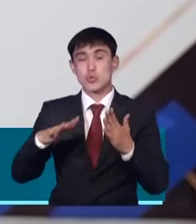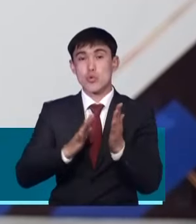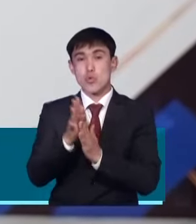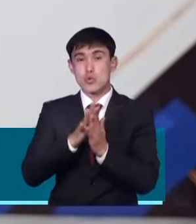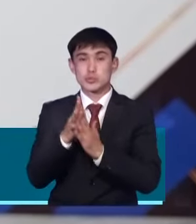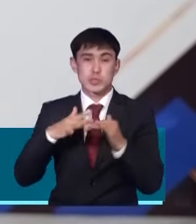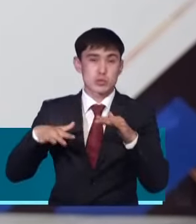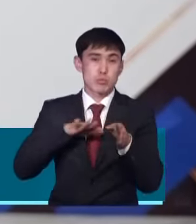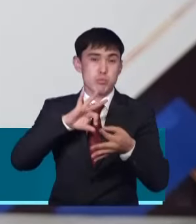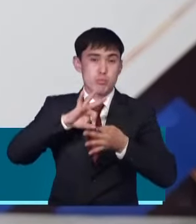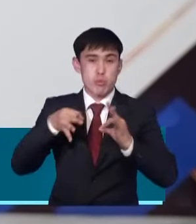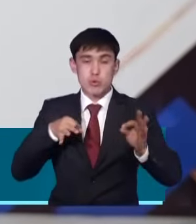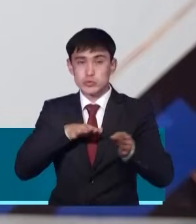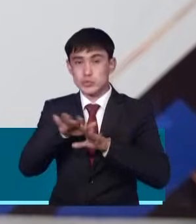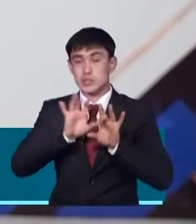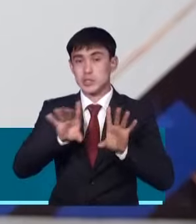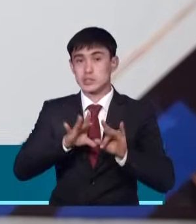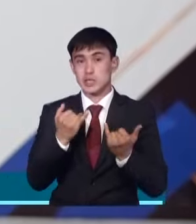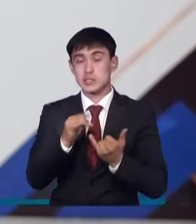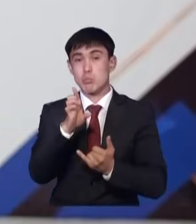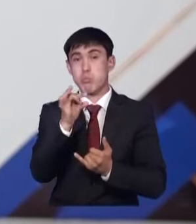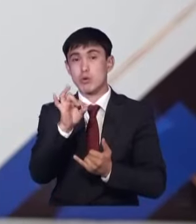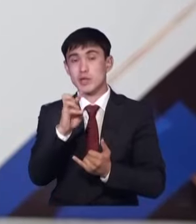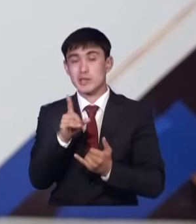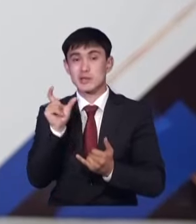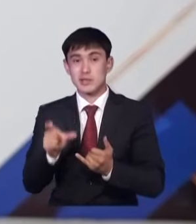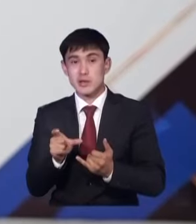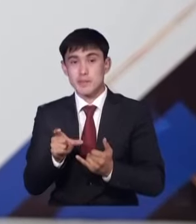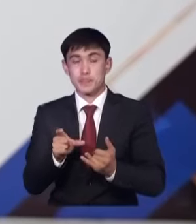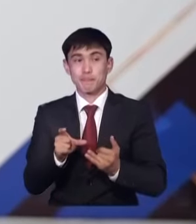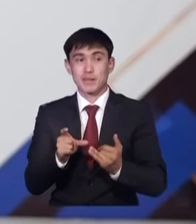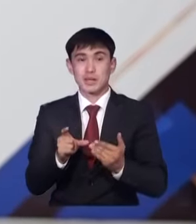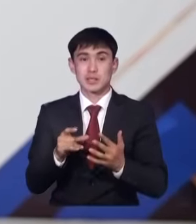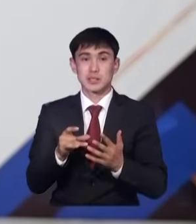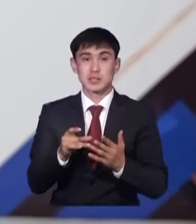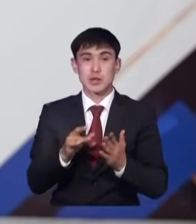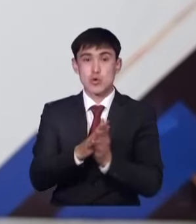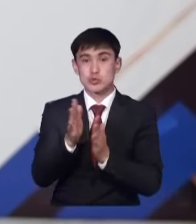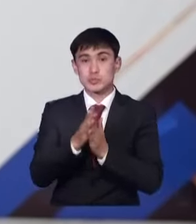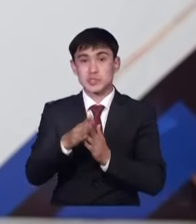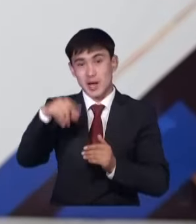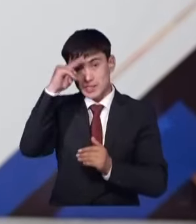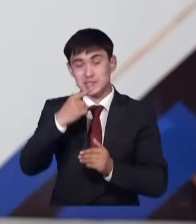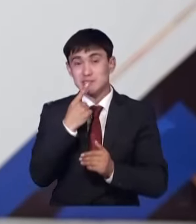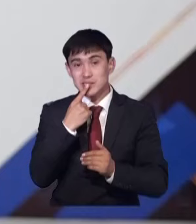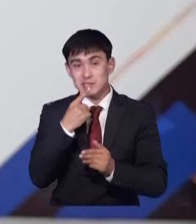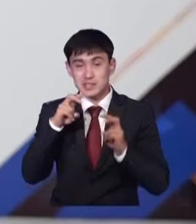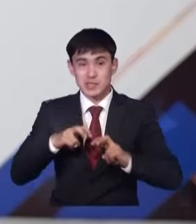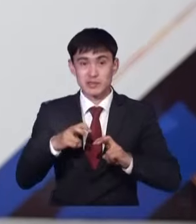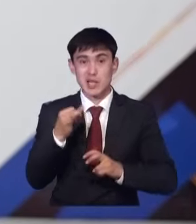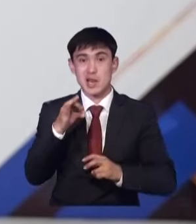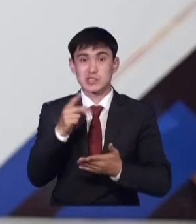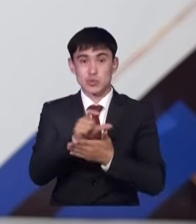түгел сипаттап берген. Қазіргі кезде ботаниктер өсімдік атауларын қазақша төл нұсқаларын іздеп жүр. Міне осындай да